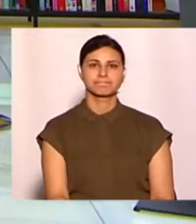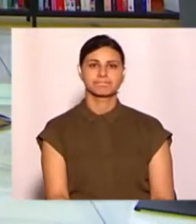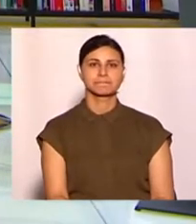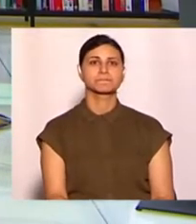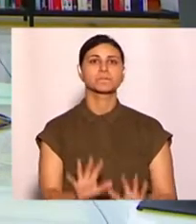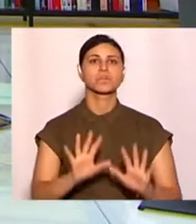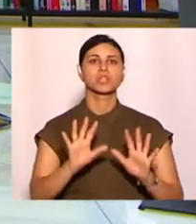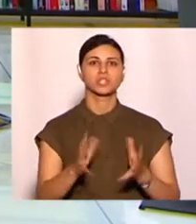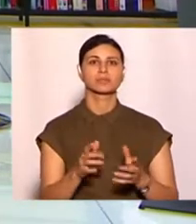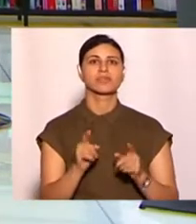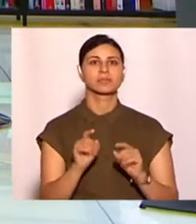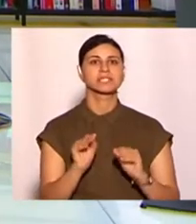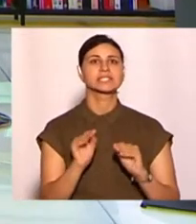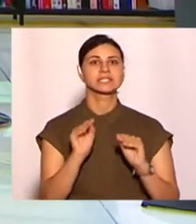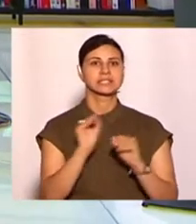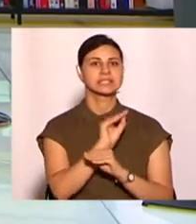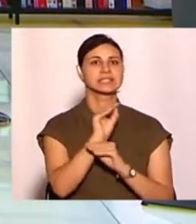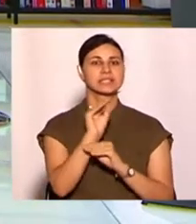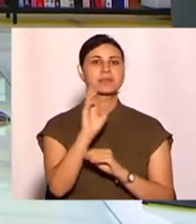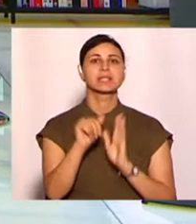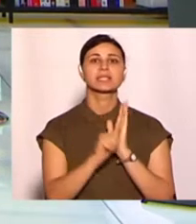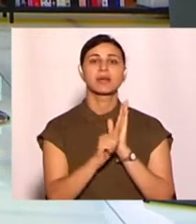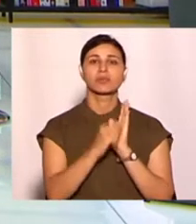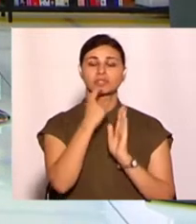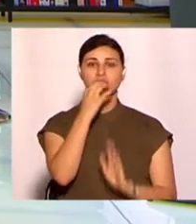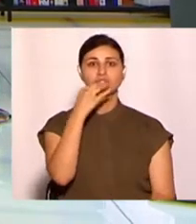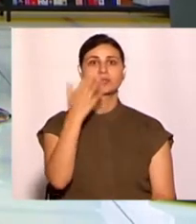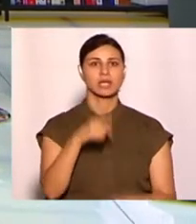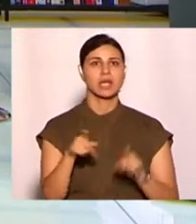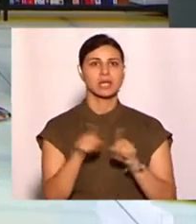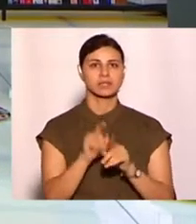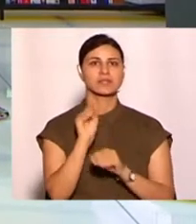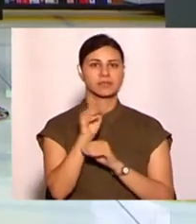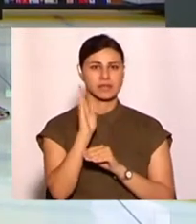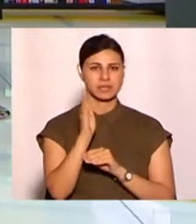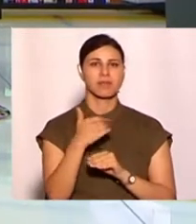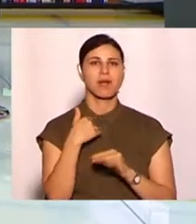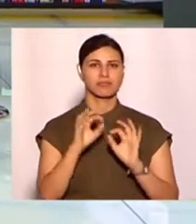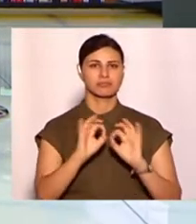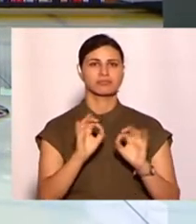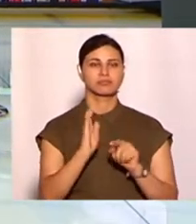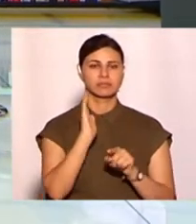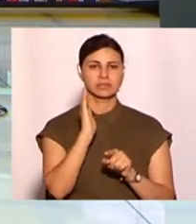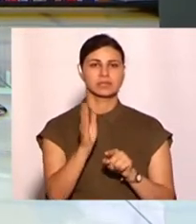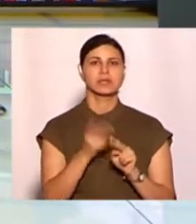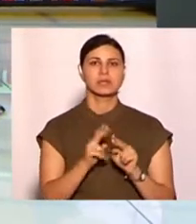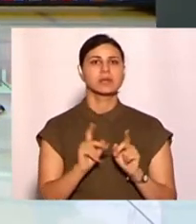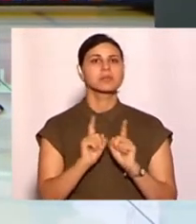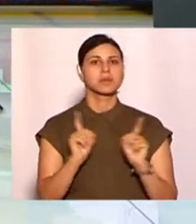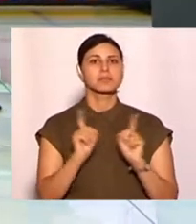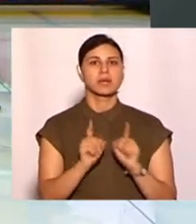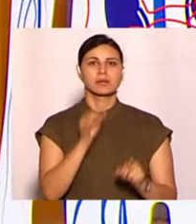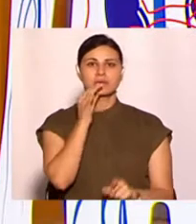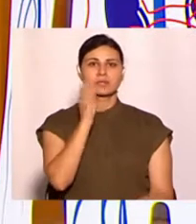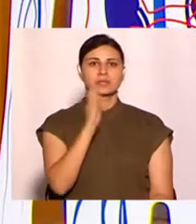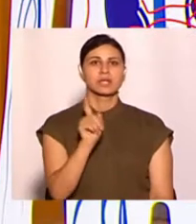შემთხვევების უფრო იზრდება და 60 წლის ზემოთ ასევე იზრდება. ხანდაზმულ პაციენტებსაც გადავალ და იმ თავისებურებებსაც ვიტყვი,